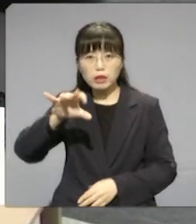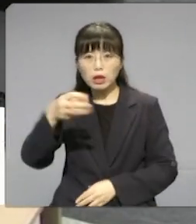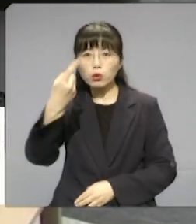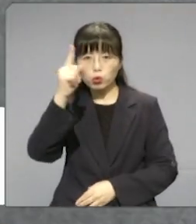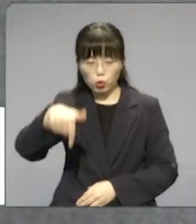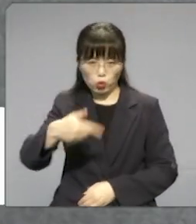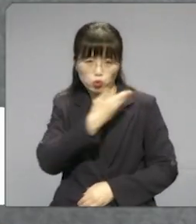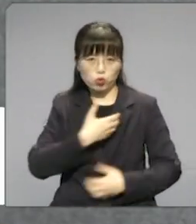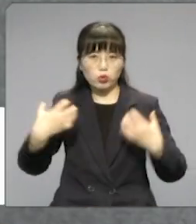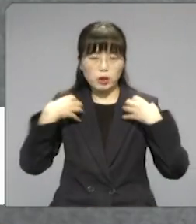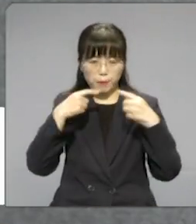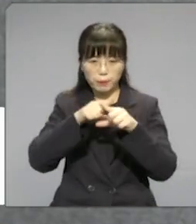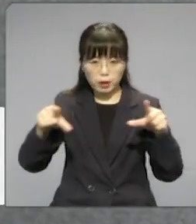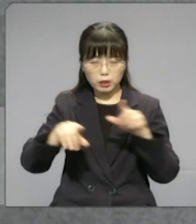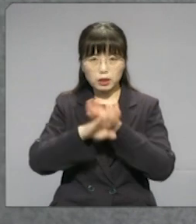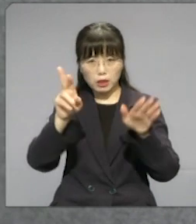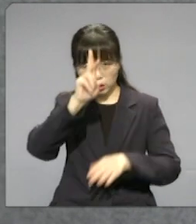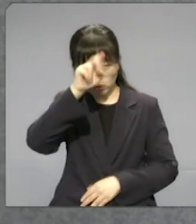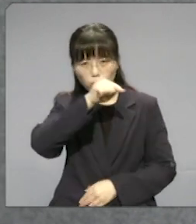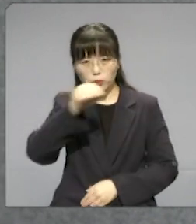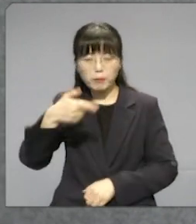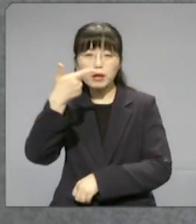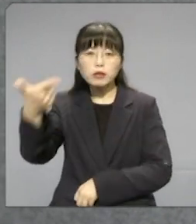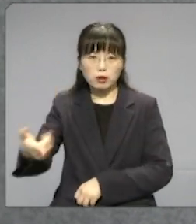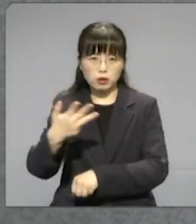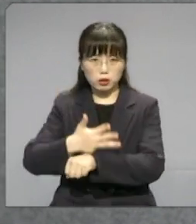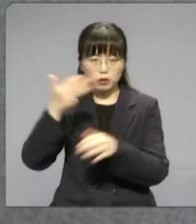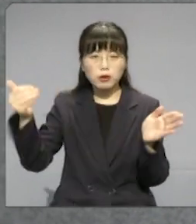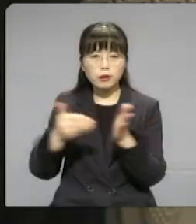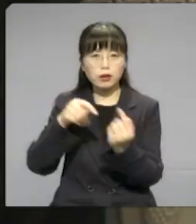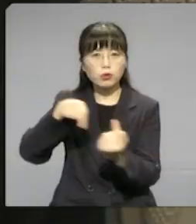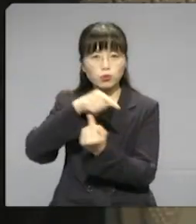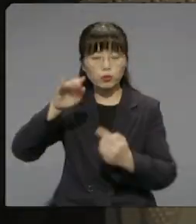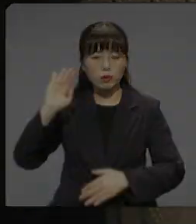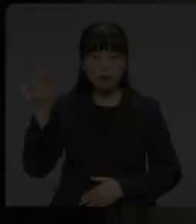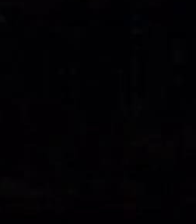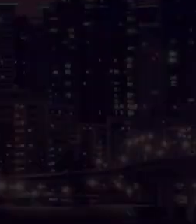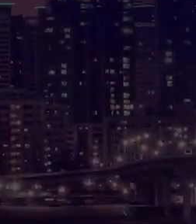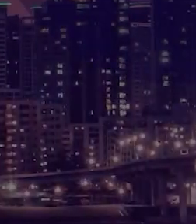구청에서 평일낮 12시부터 저녁 8시까지입니다